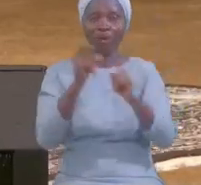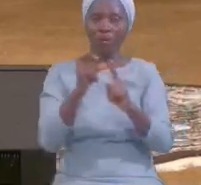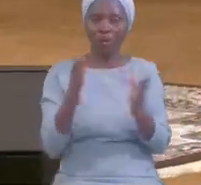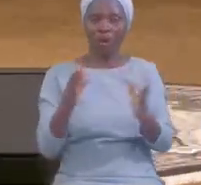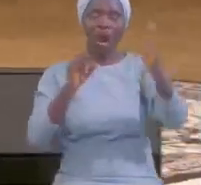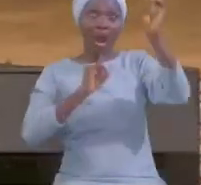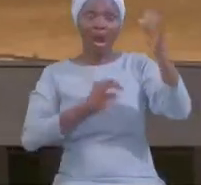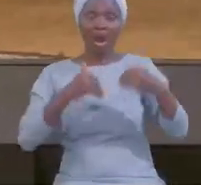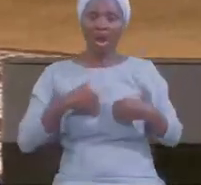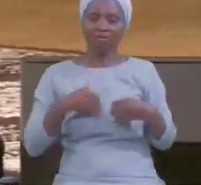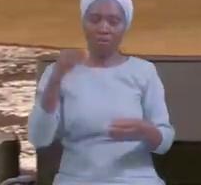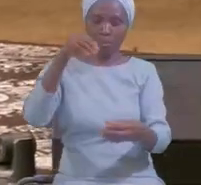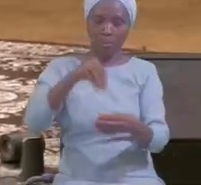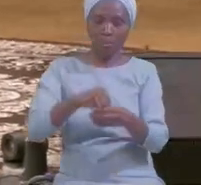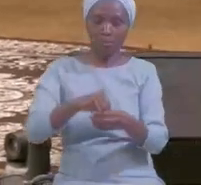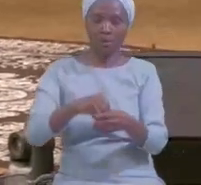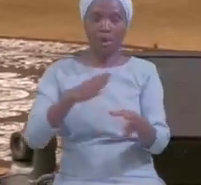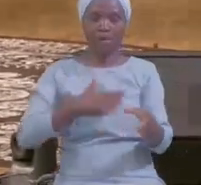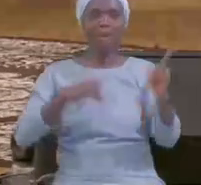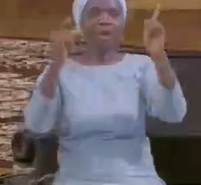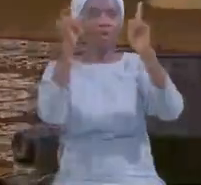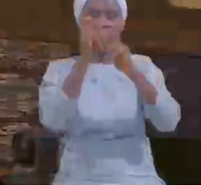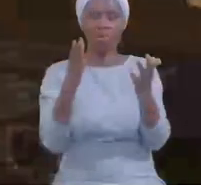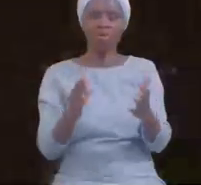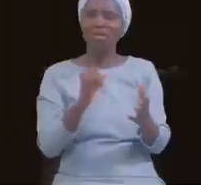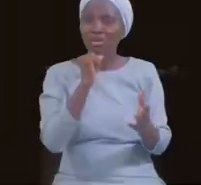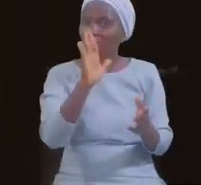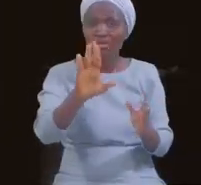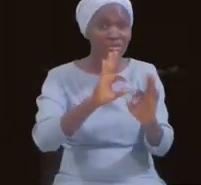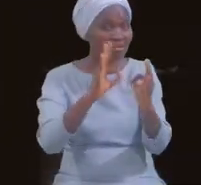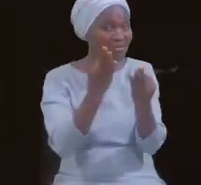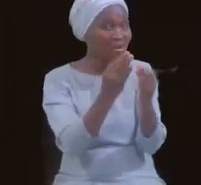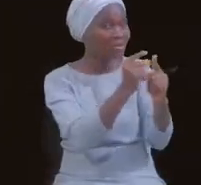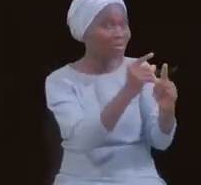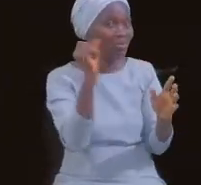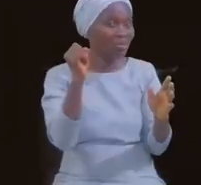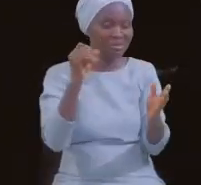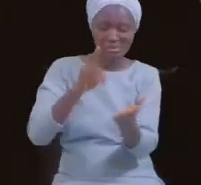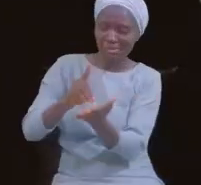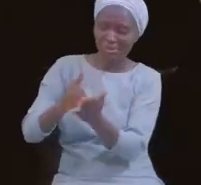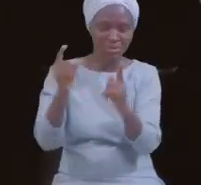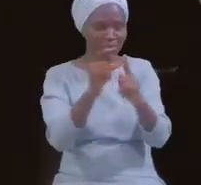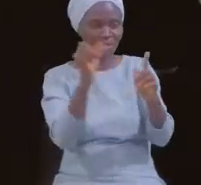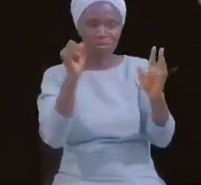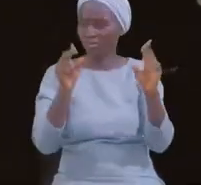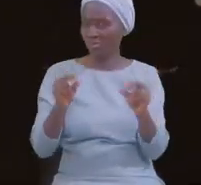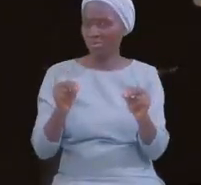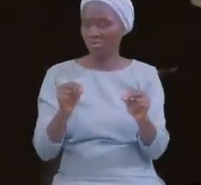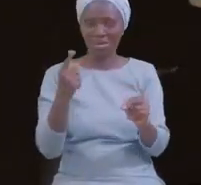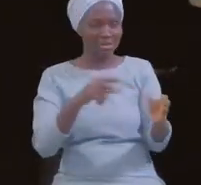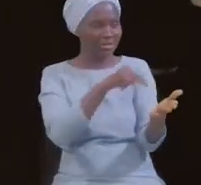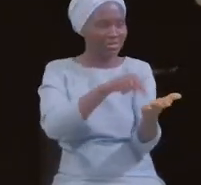paroles, pas les paroles de votre famille, pas les paroles du docteur, pas les paroles